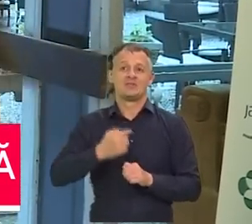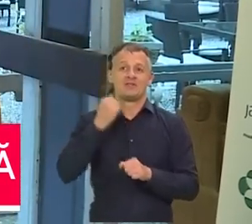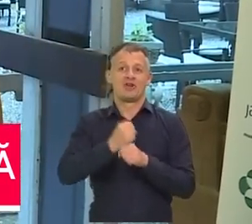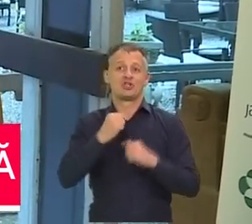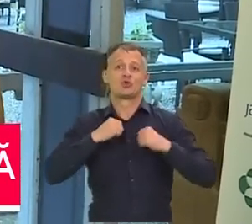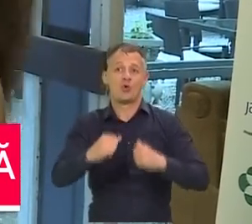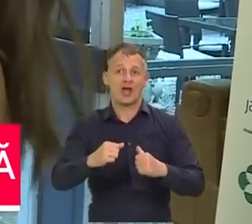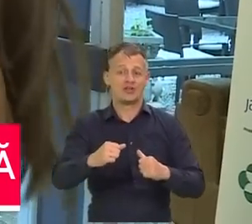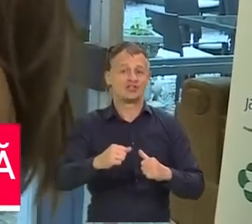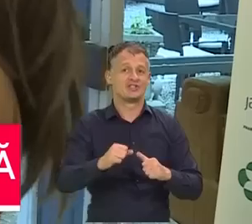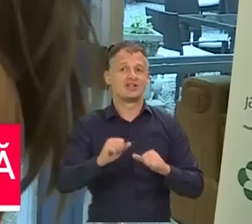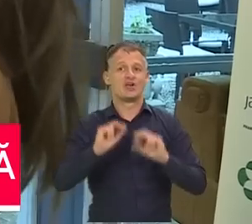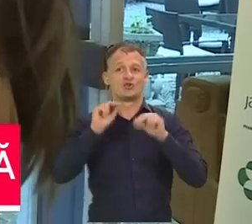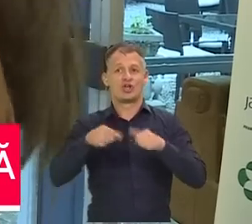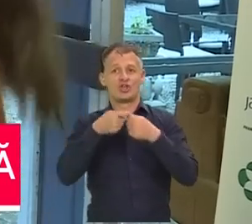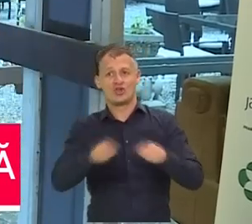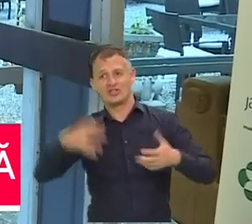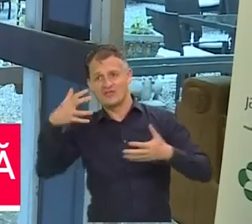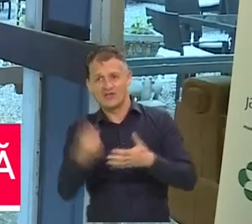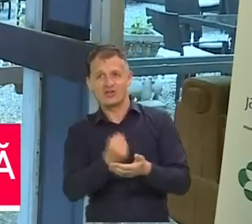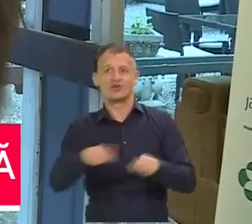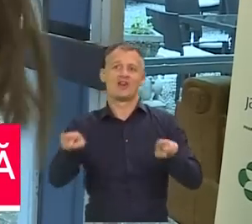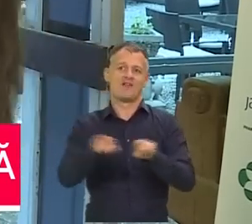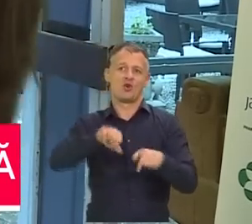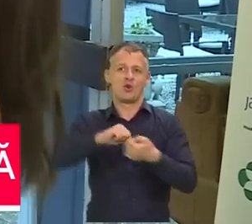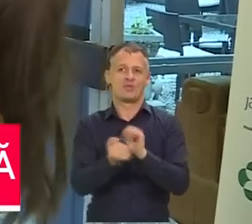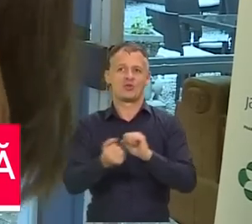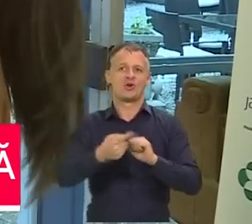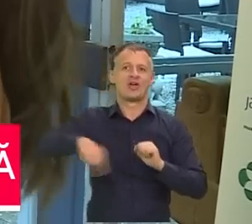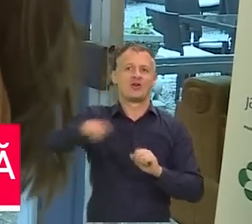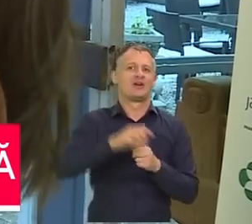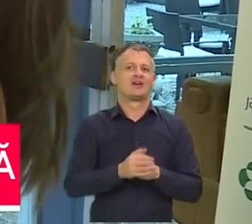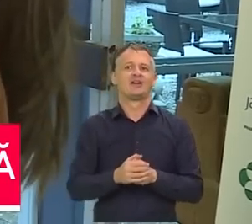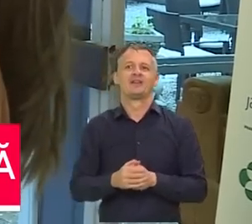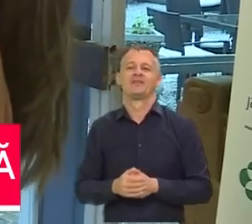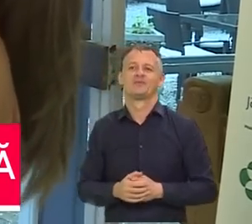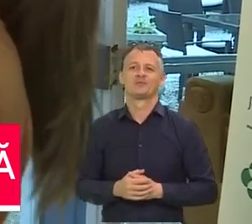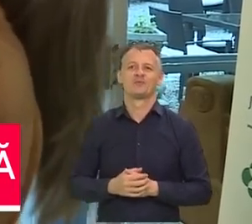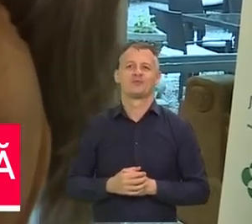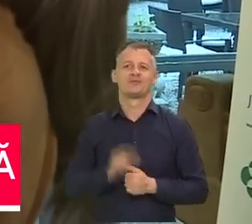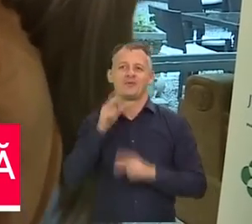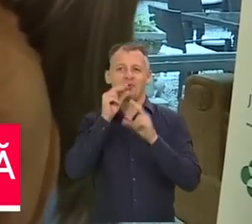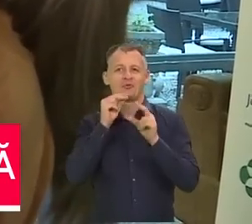ajungă toți învingători și luptători ca noi. Așa, mami.